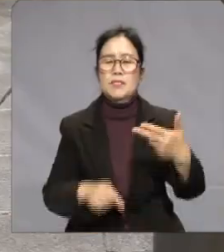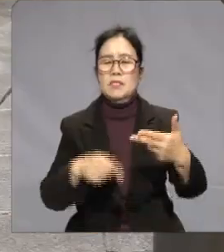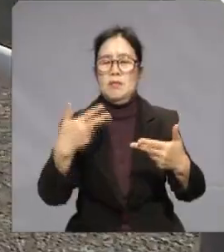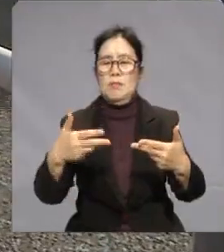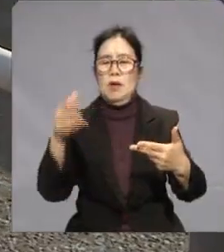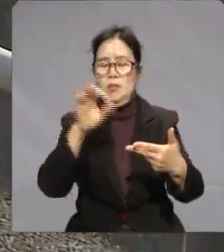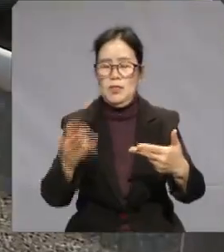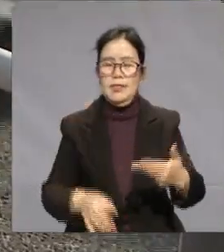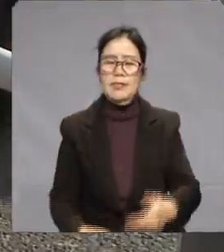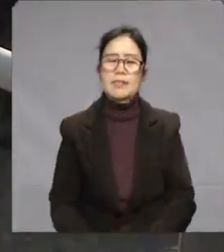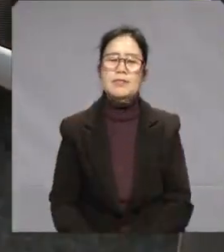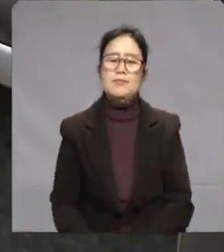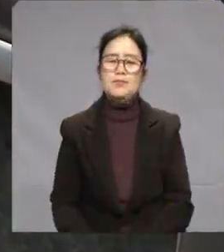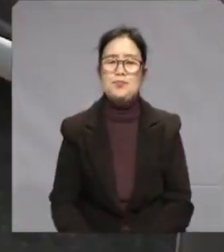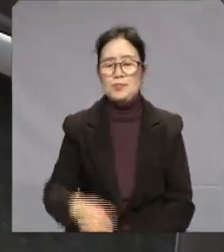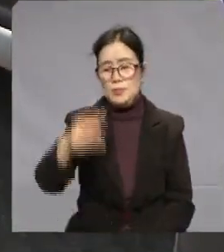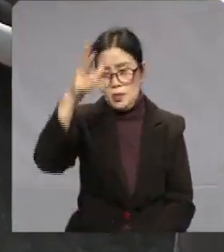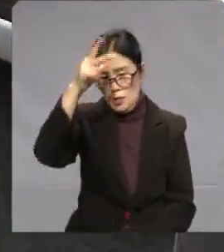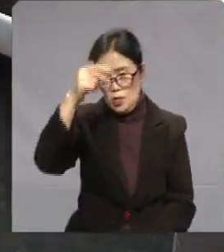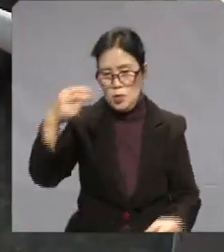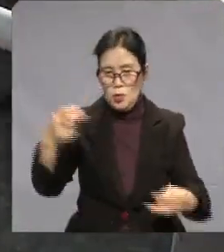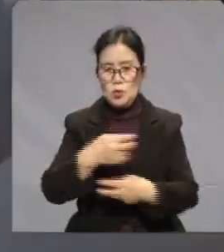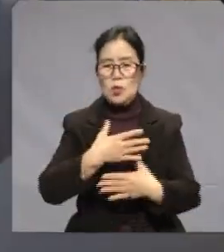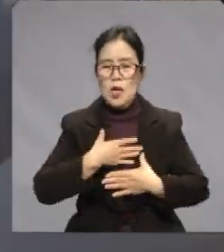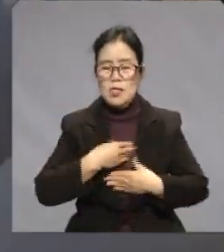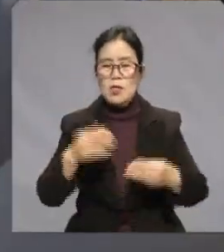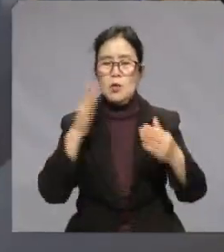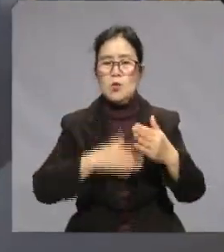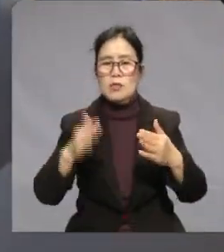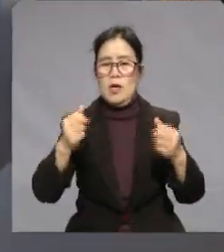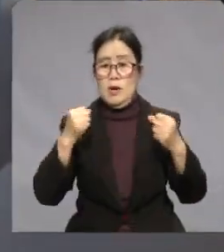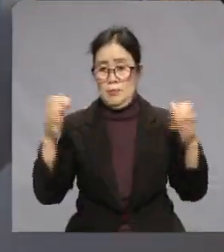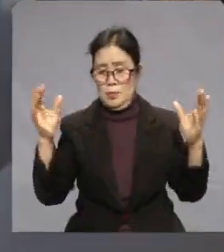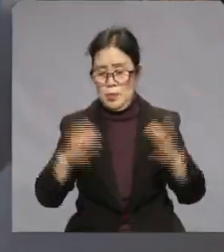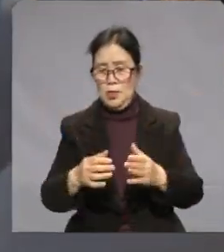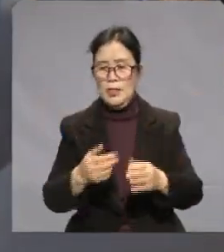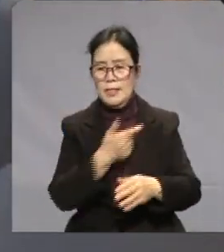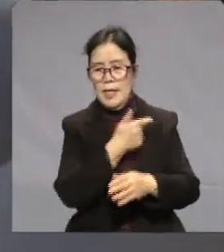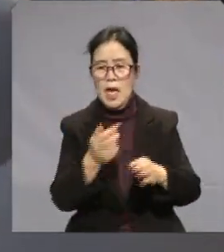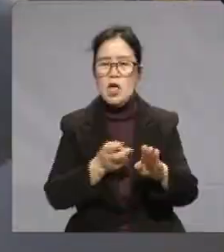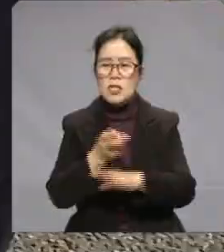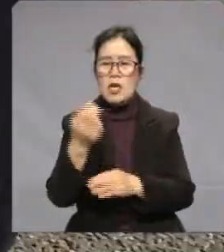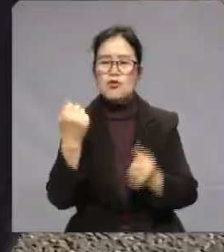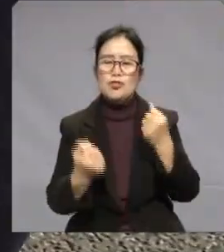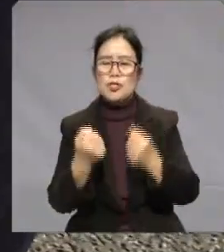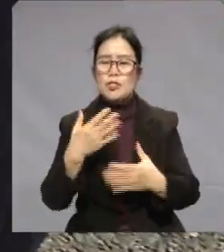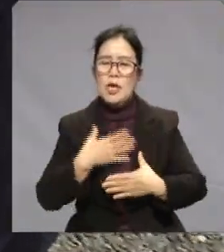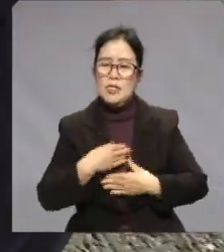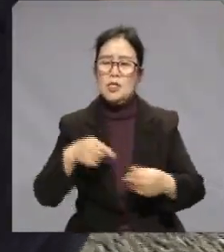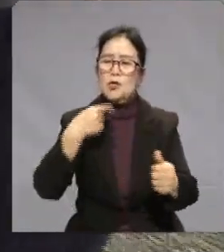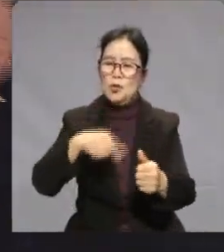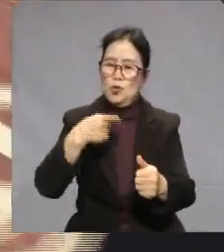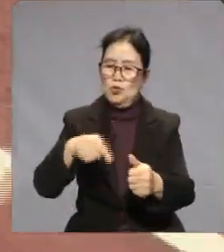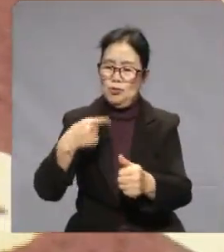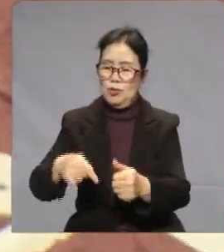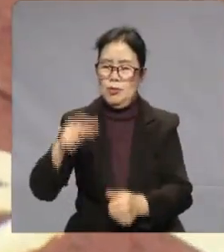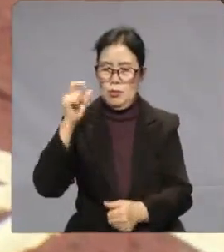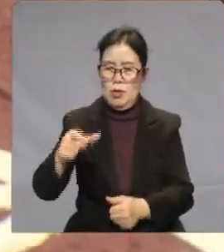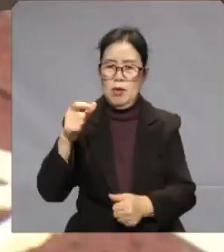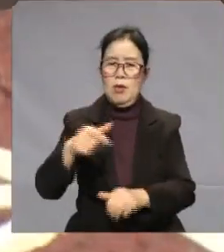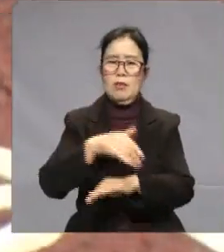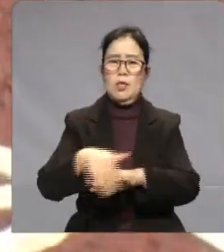늘어났습니다. 경찰은 교통안전공단과 협력해 대형 차량 운전자 안전 교육 등을 강화할